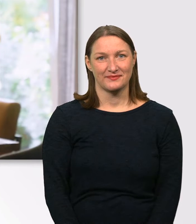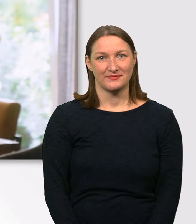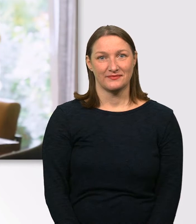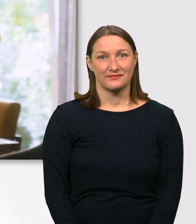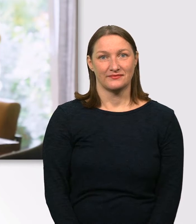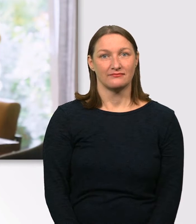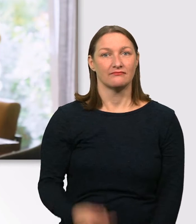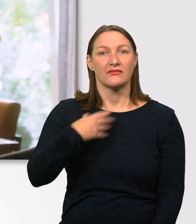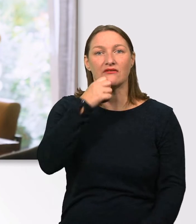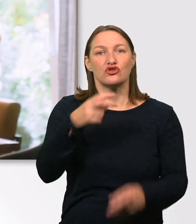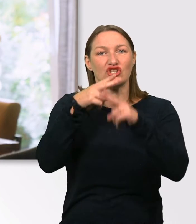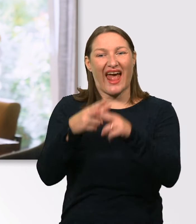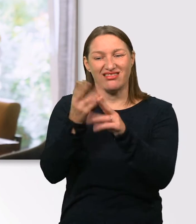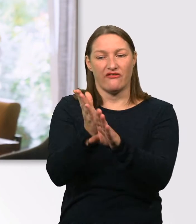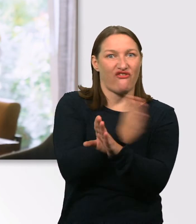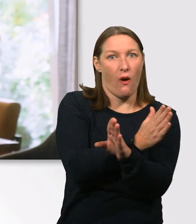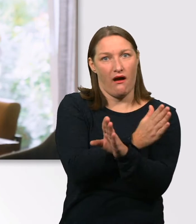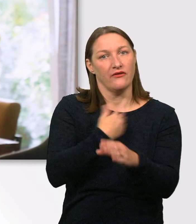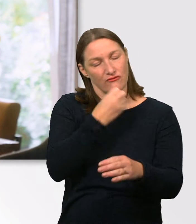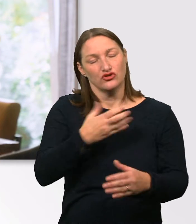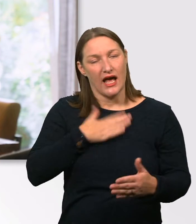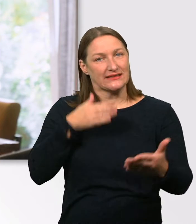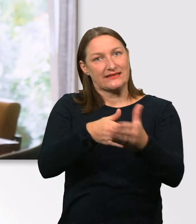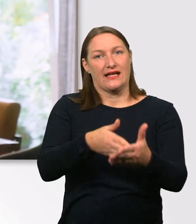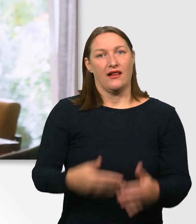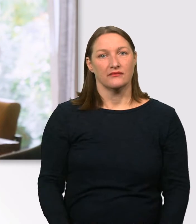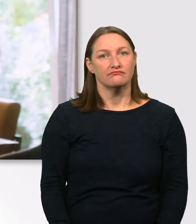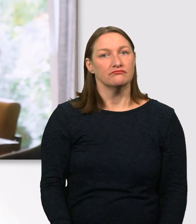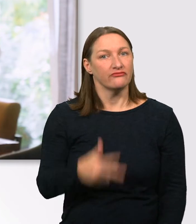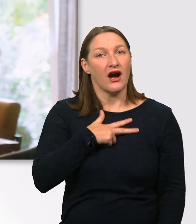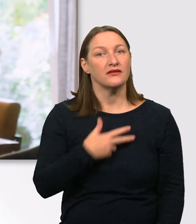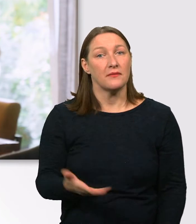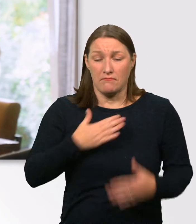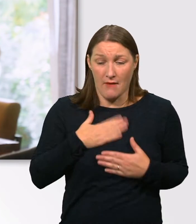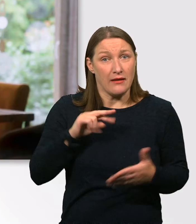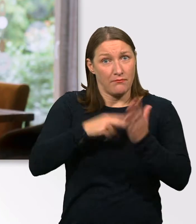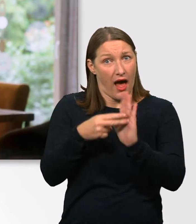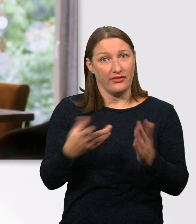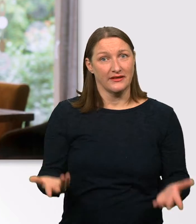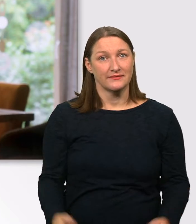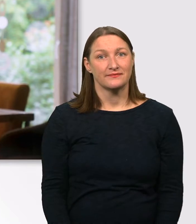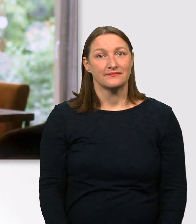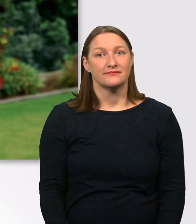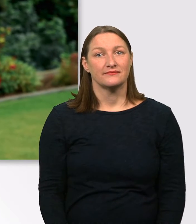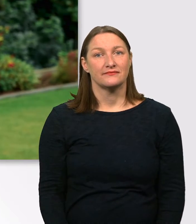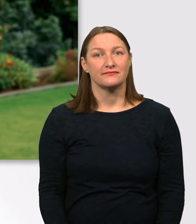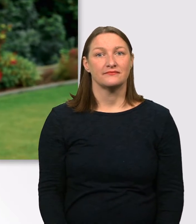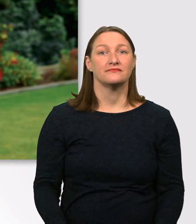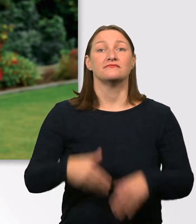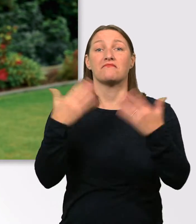Früher in Rente zu gehen. Wirklich, also das ist, ja, das ist mein Plan. Einwohnfahren.